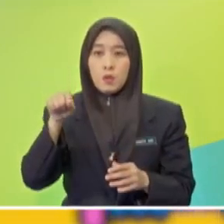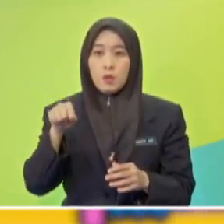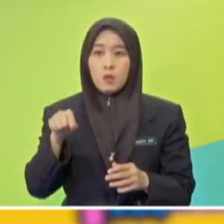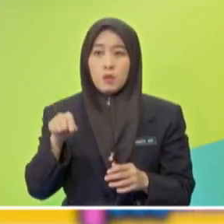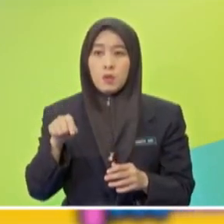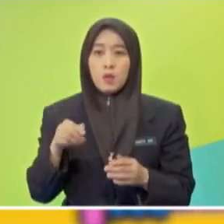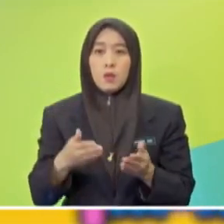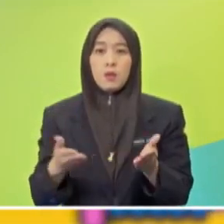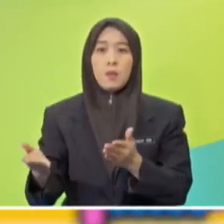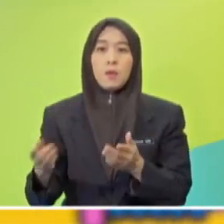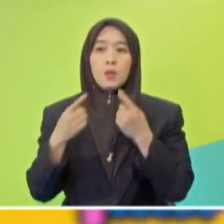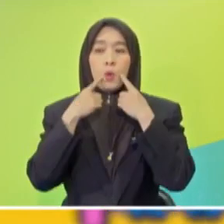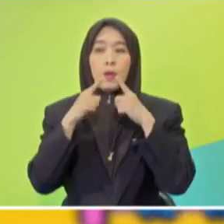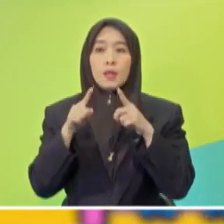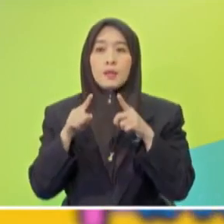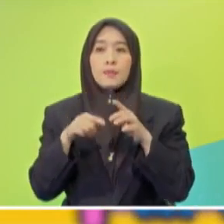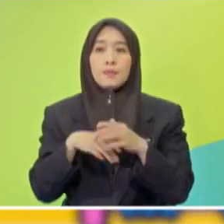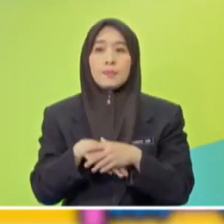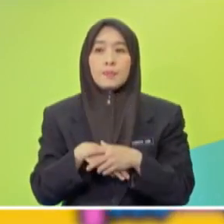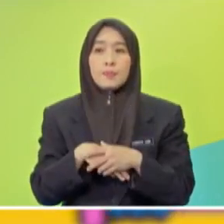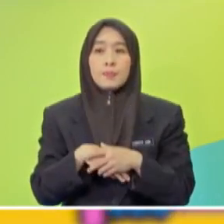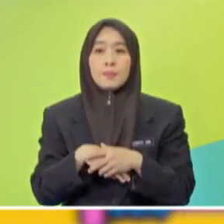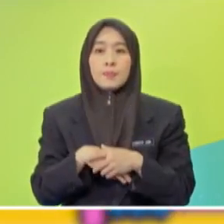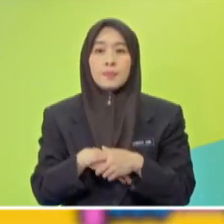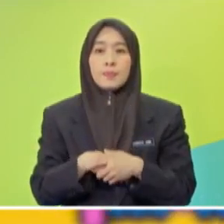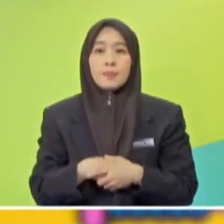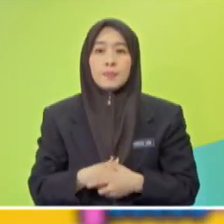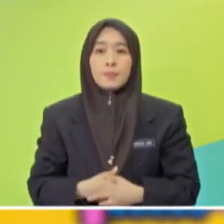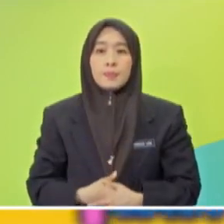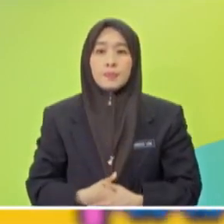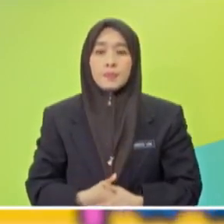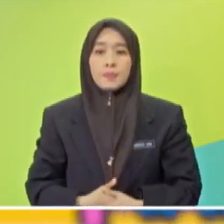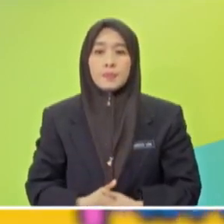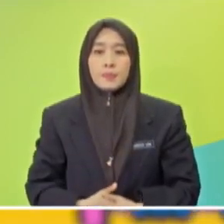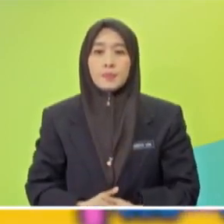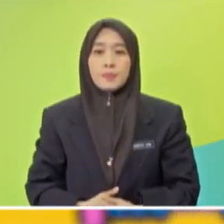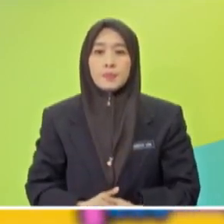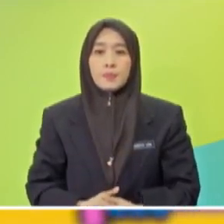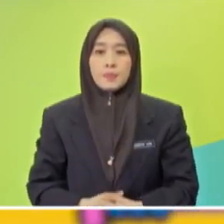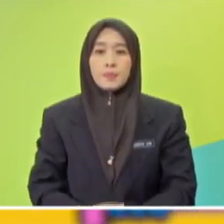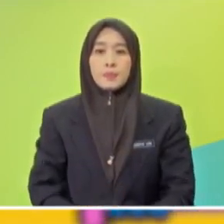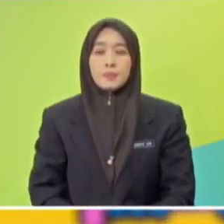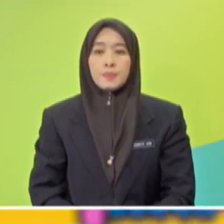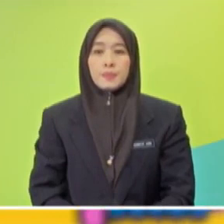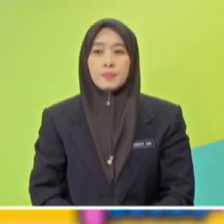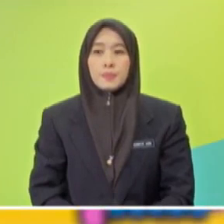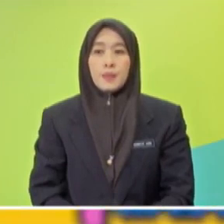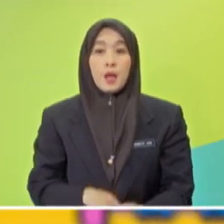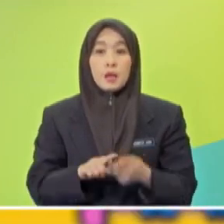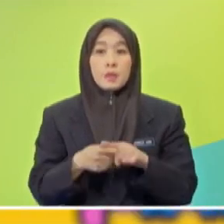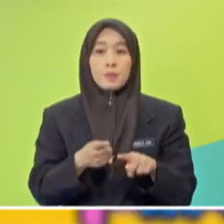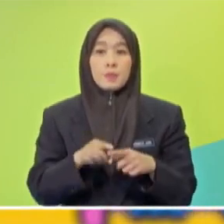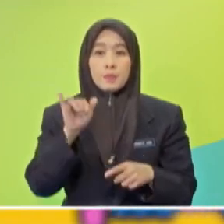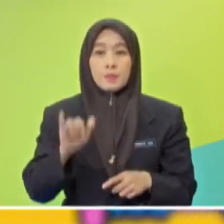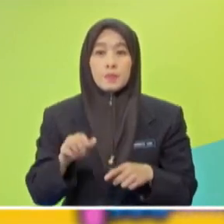jawaban anda silahkan oke silakan oke dan juga rata-rata nilai